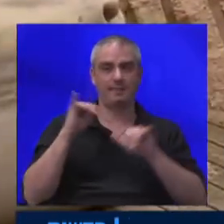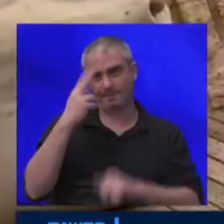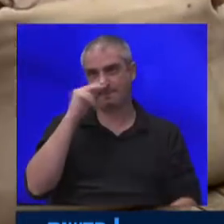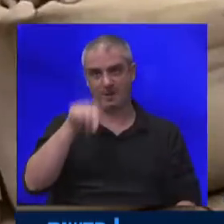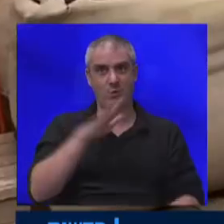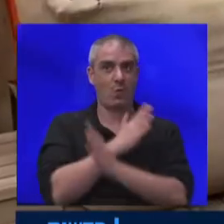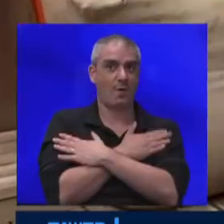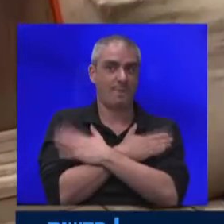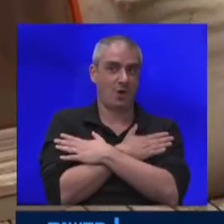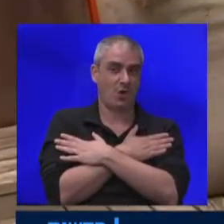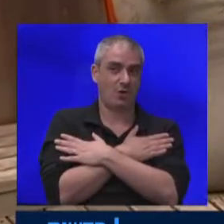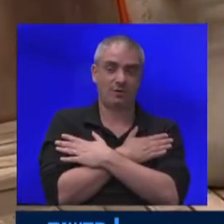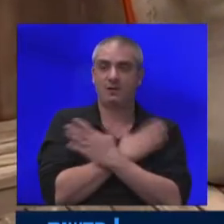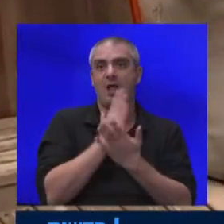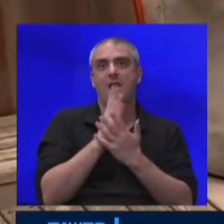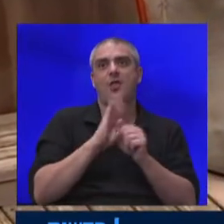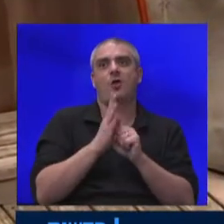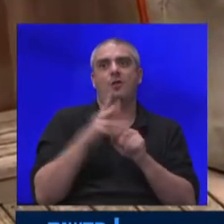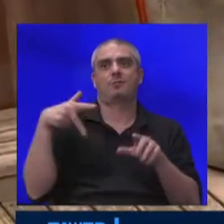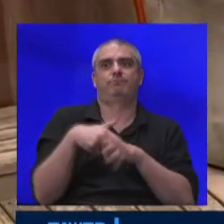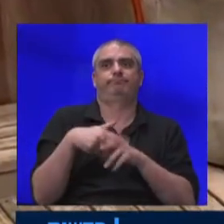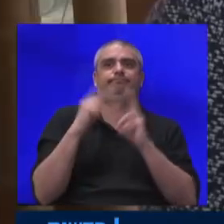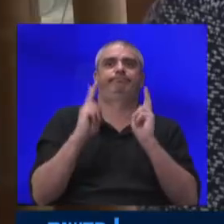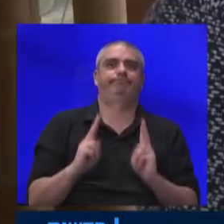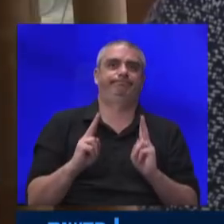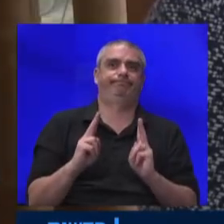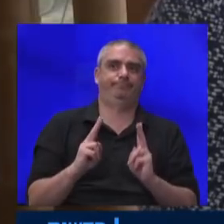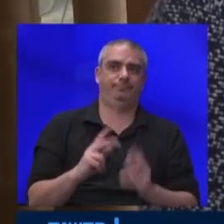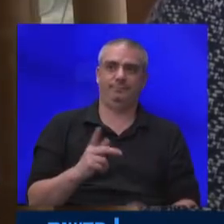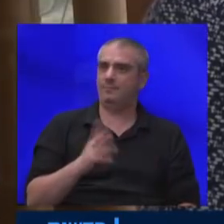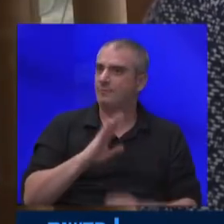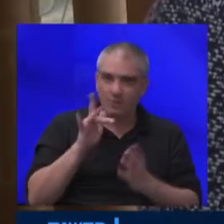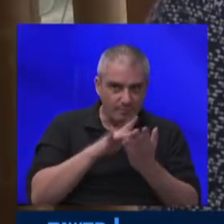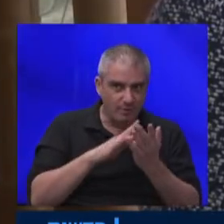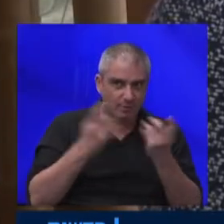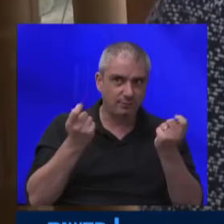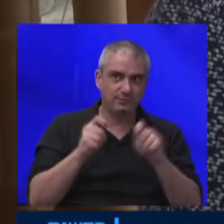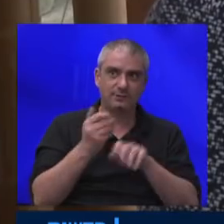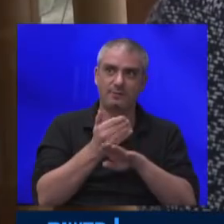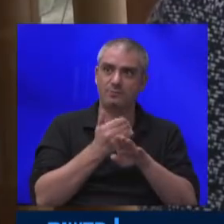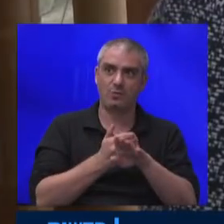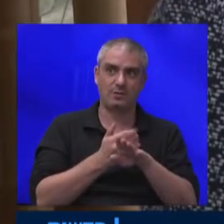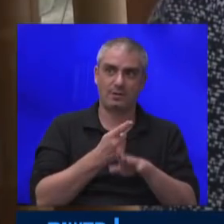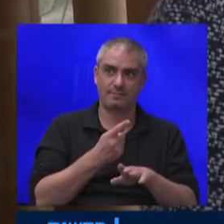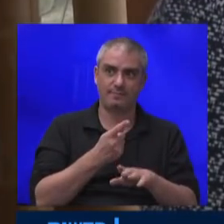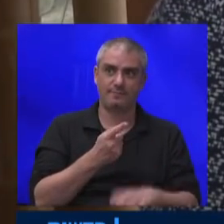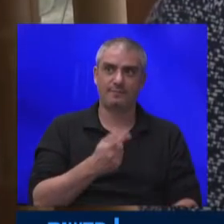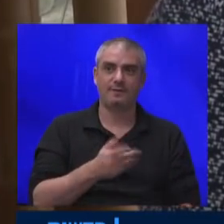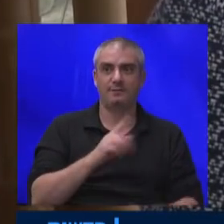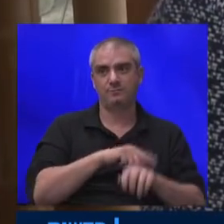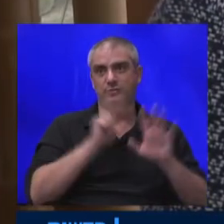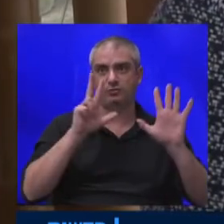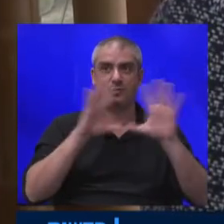עד שהקורונה עצרה הכל. All the places closed early at 8 p.m. and because of